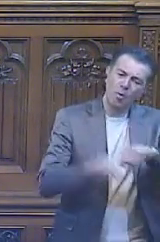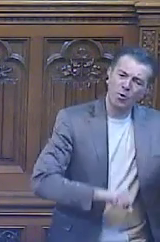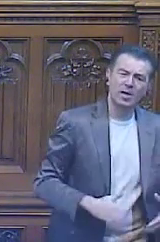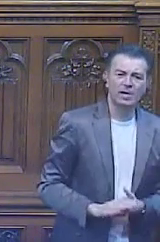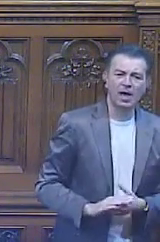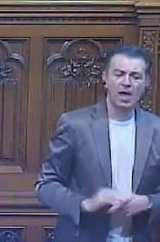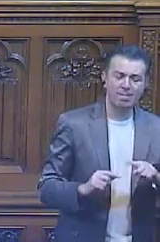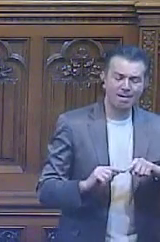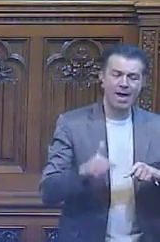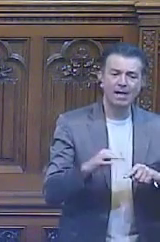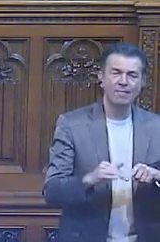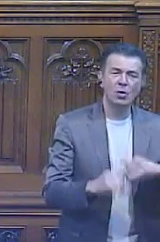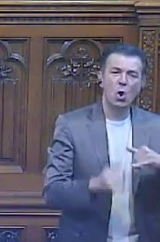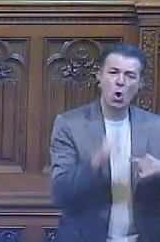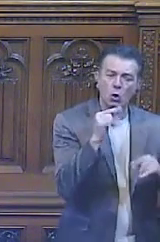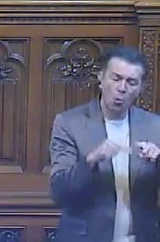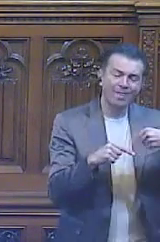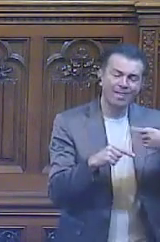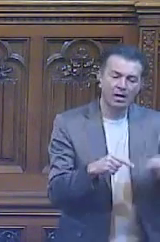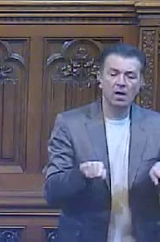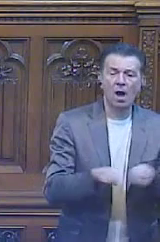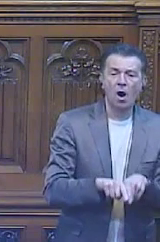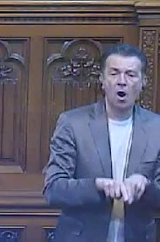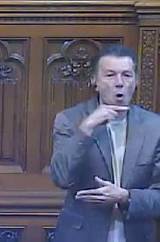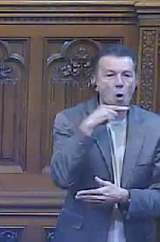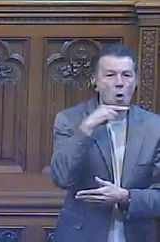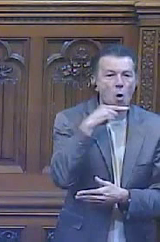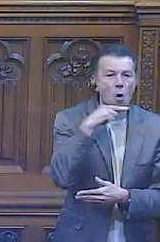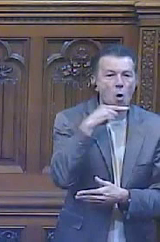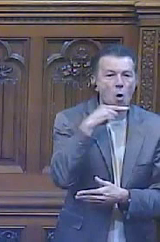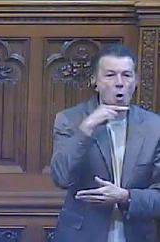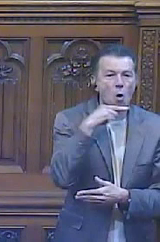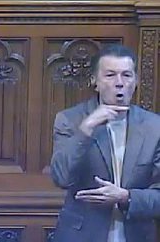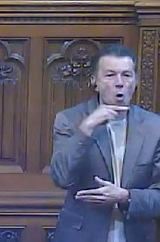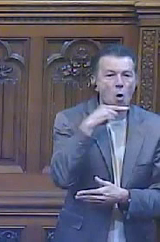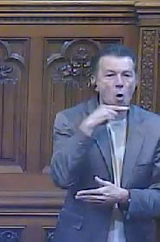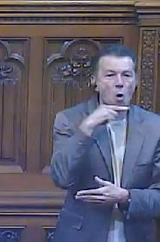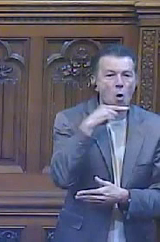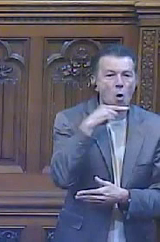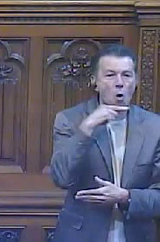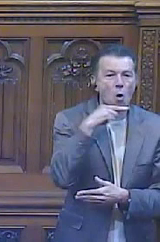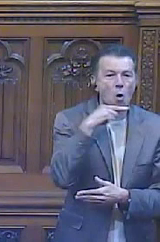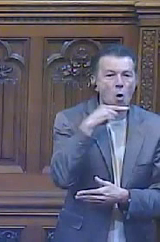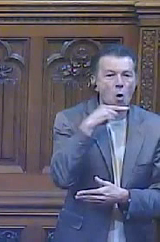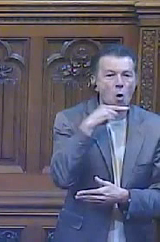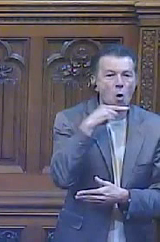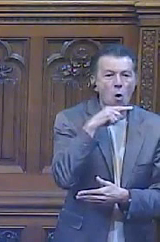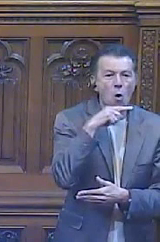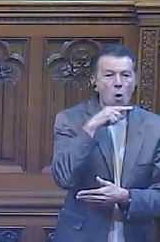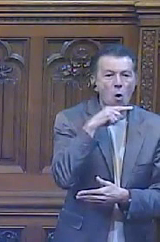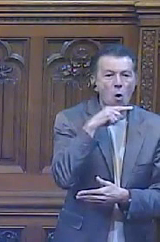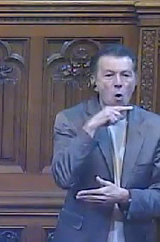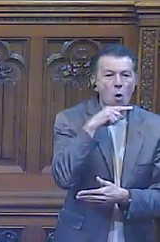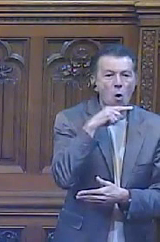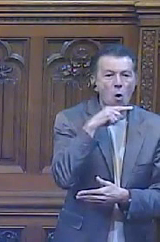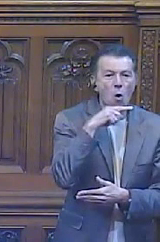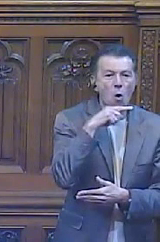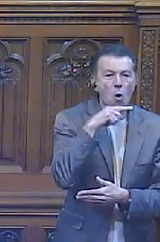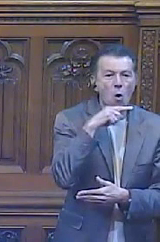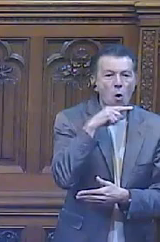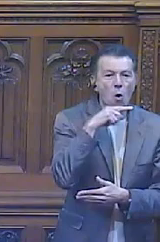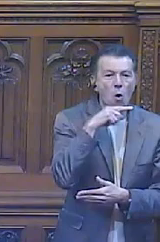dem 11. Oktober auch die Partei in Wien auf den richtigen Kurs zu bringen, so wie Herr Landeshauptmann Niestl im Burgenland, wo